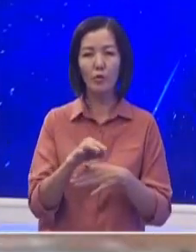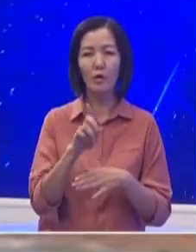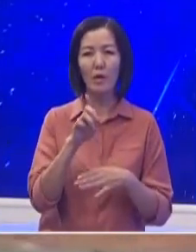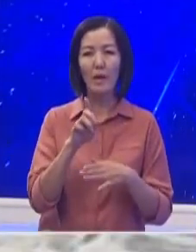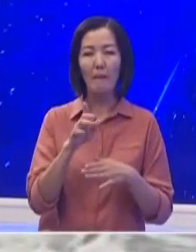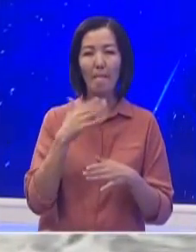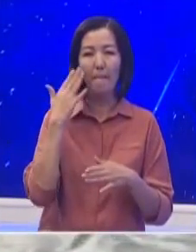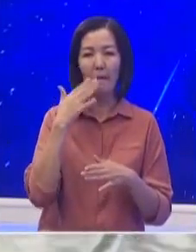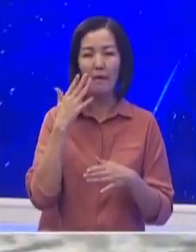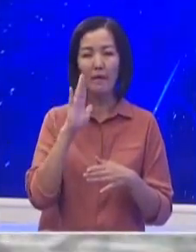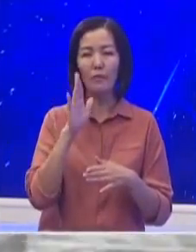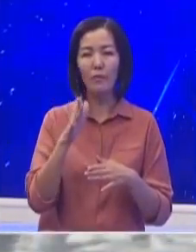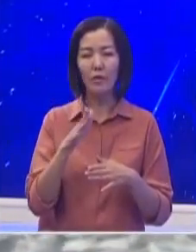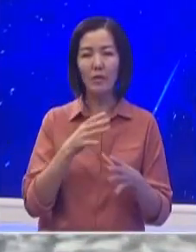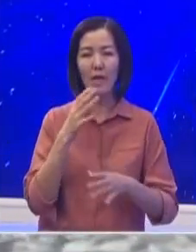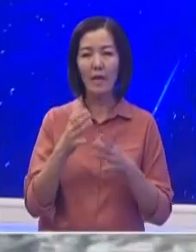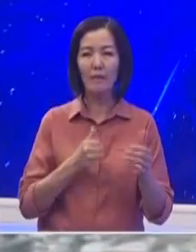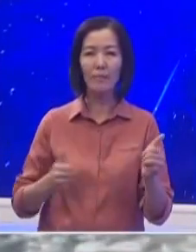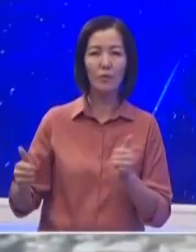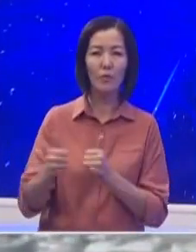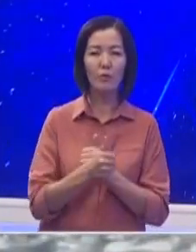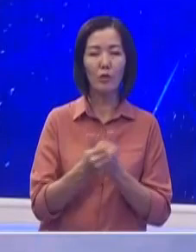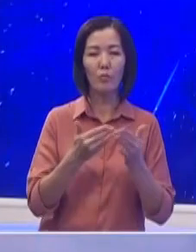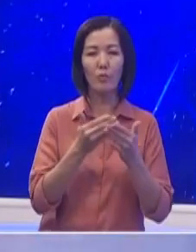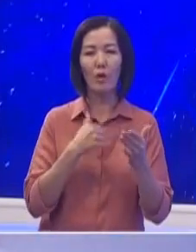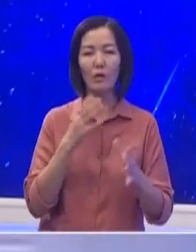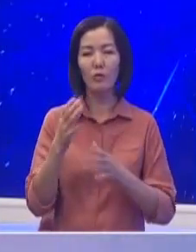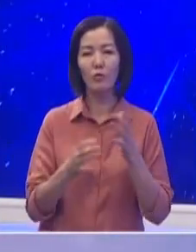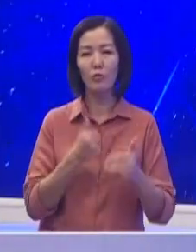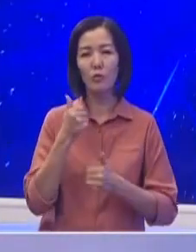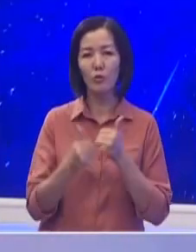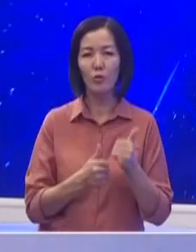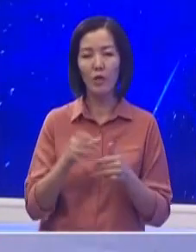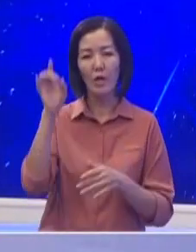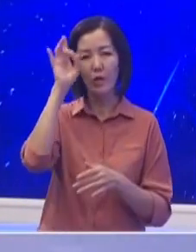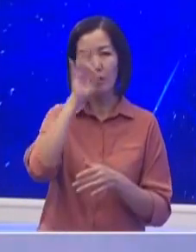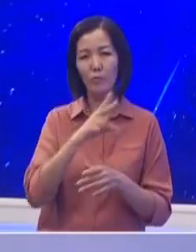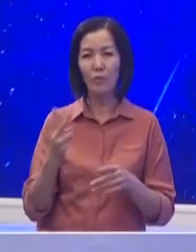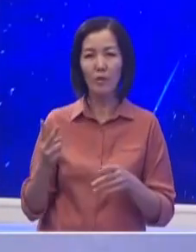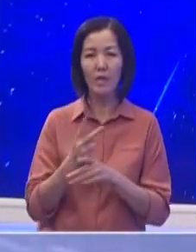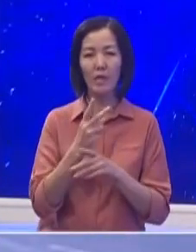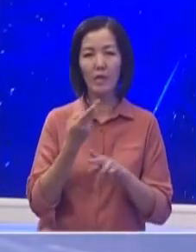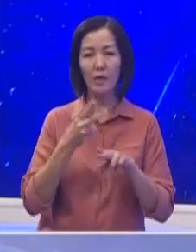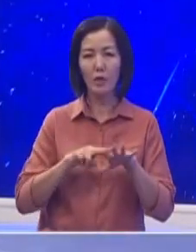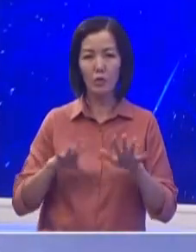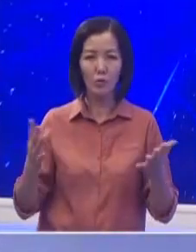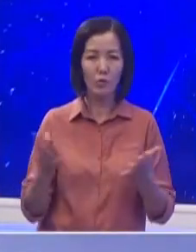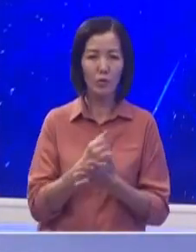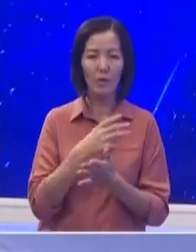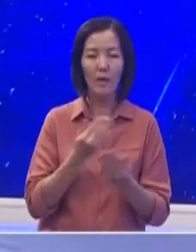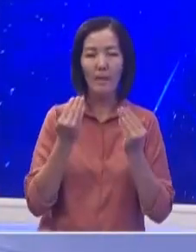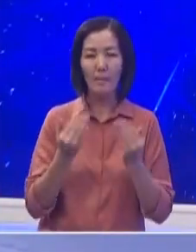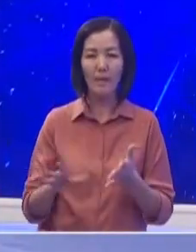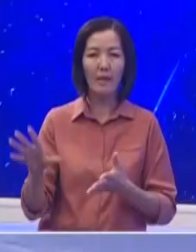өтетін әлем біріншілігінде топ жару. Айта кетейік, жерлесіміз бұған дейін дүниежүзілік додада чемпион болып, 2 рет күміс жүлдегер атанған. Биыл да